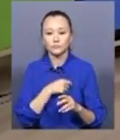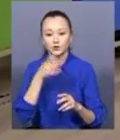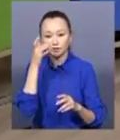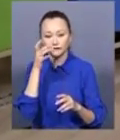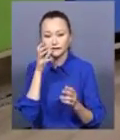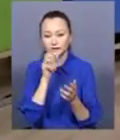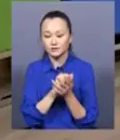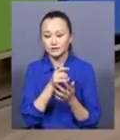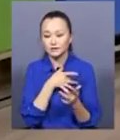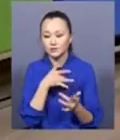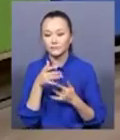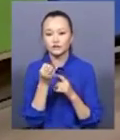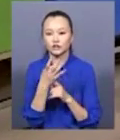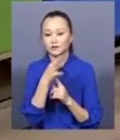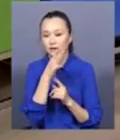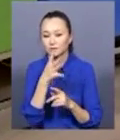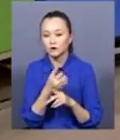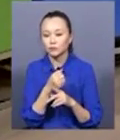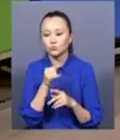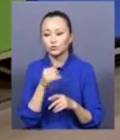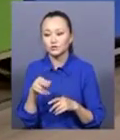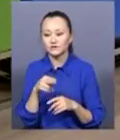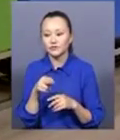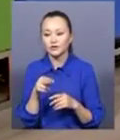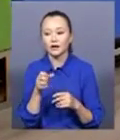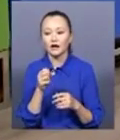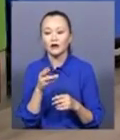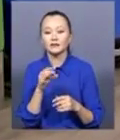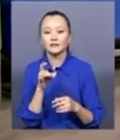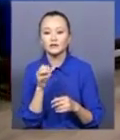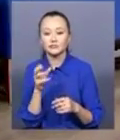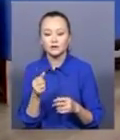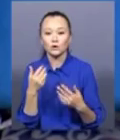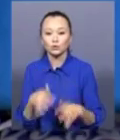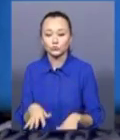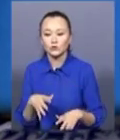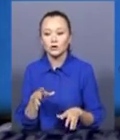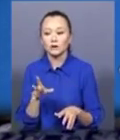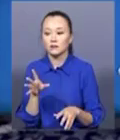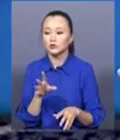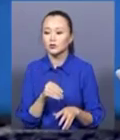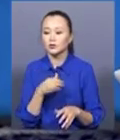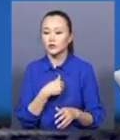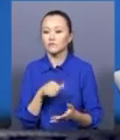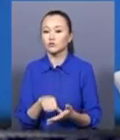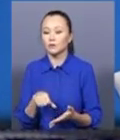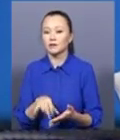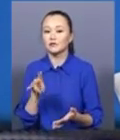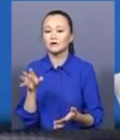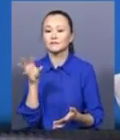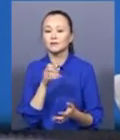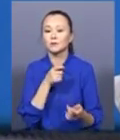была занята театром. Я в 14 лет получила удостоверение актрисы уже. Действительно? Да, абсолютно. И я выступала на